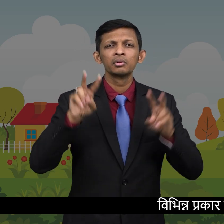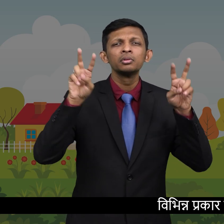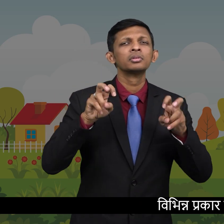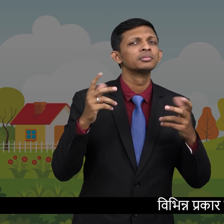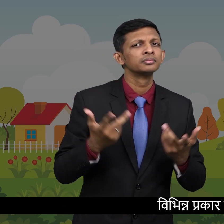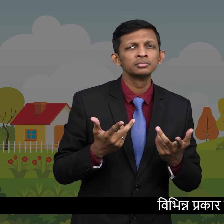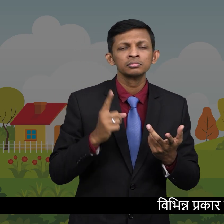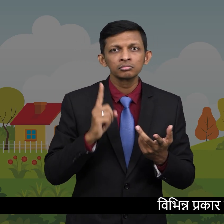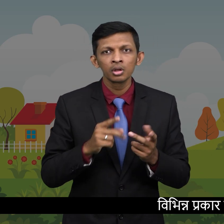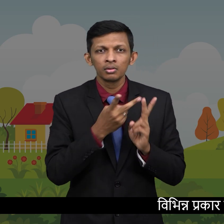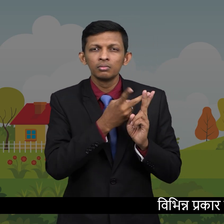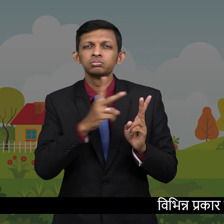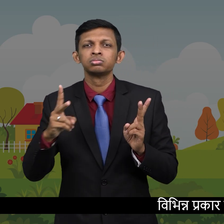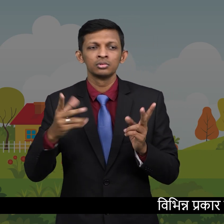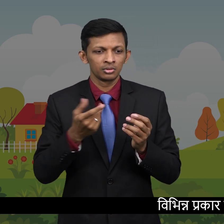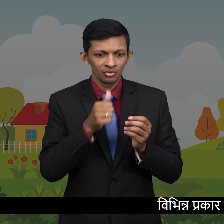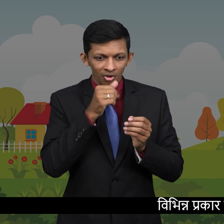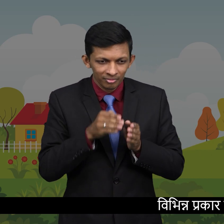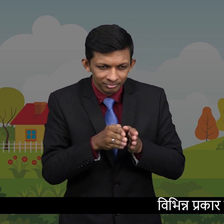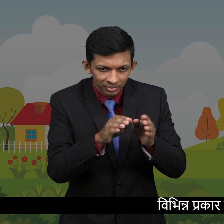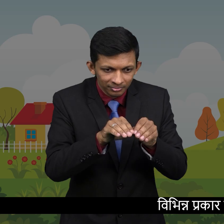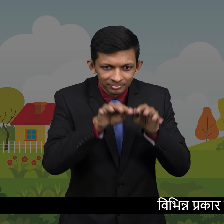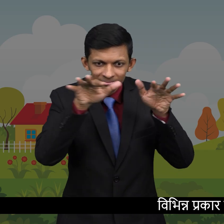विभिन्न प्रकार की सिंचाई के बारे में जानें।